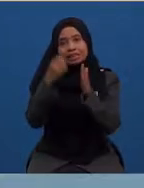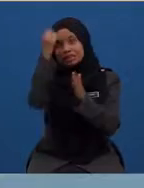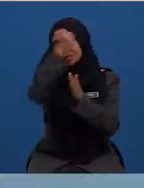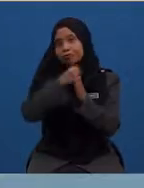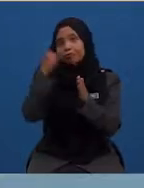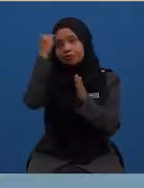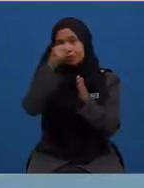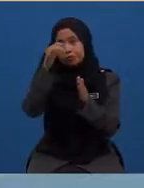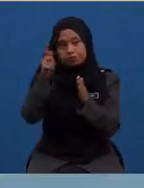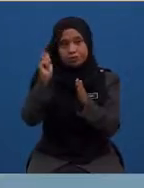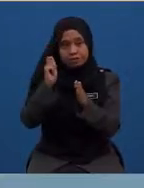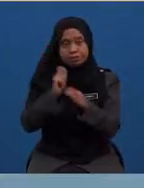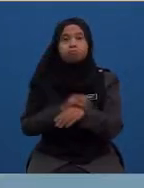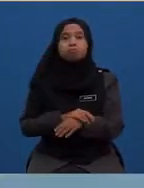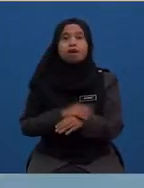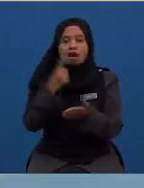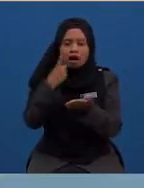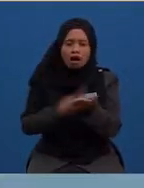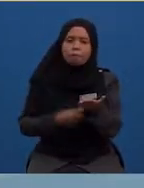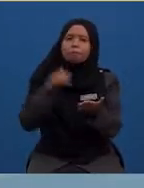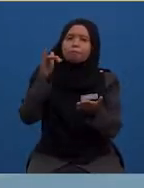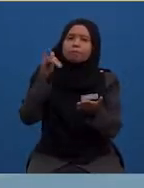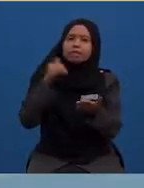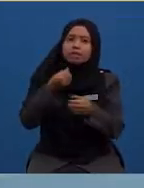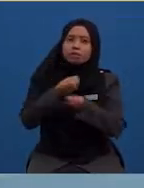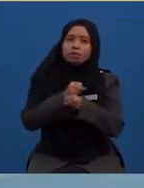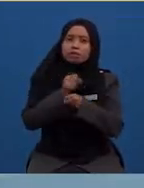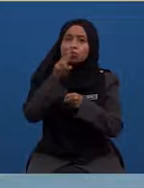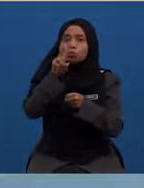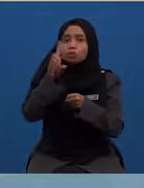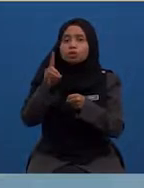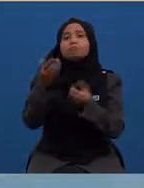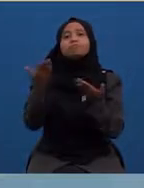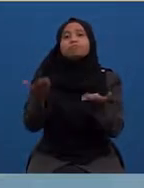telah cikgu berikan tadi, apa ya bentuk dua dimensi ini?